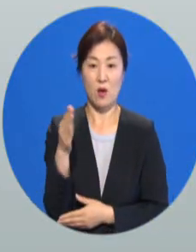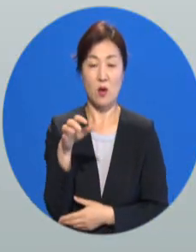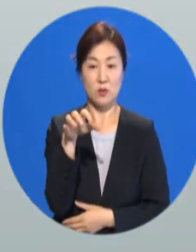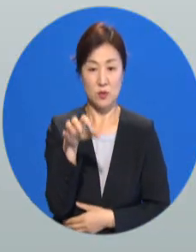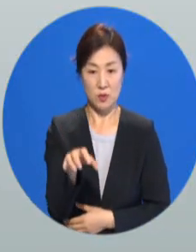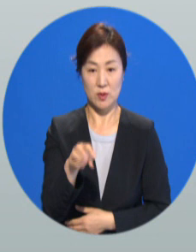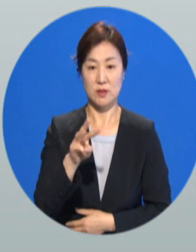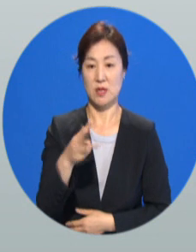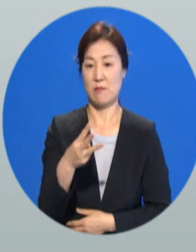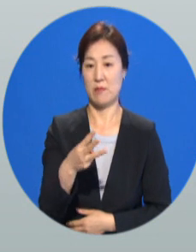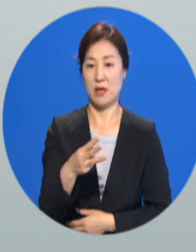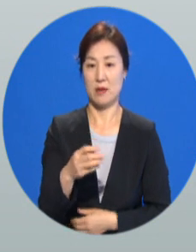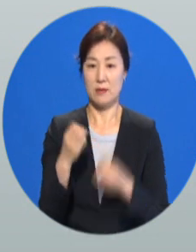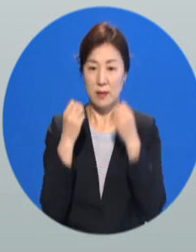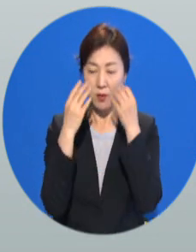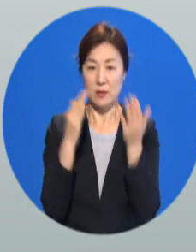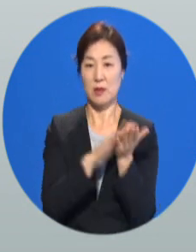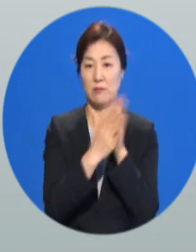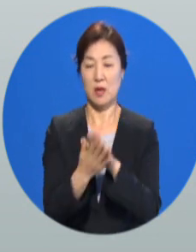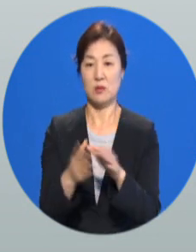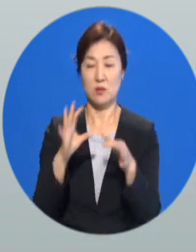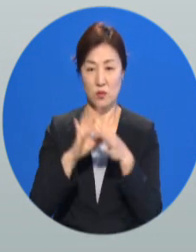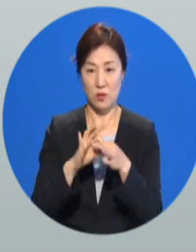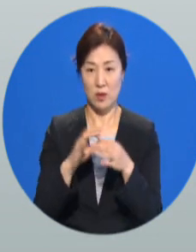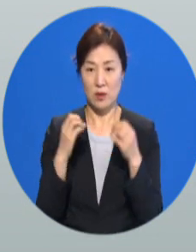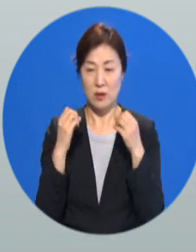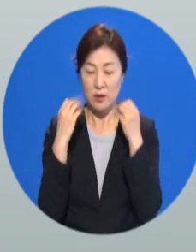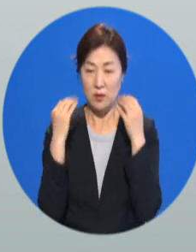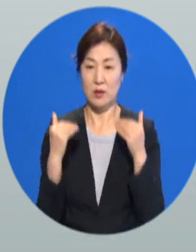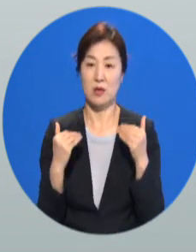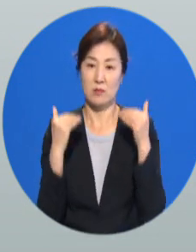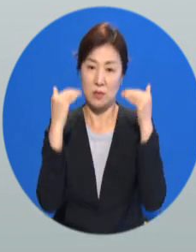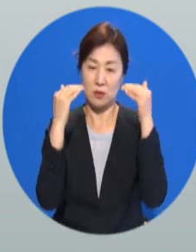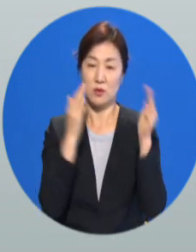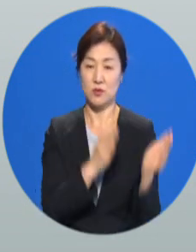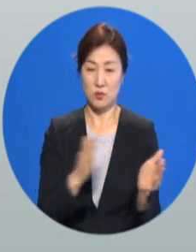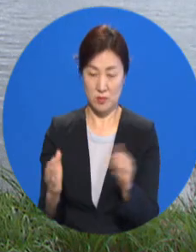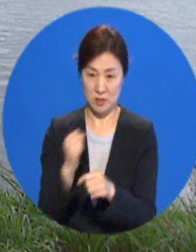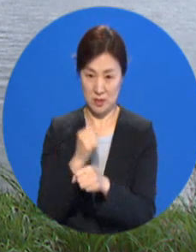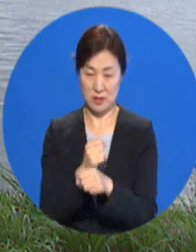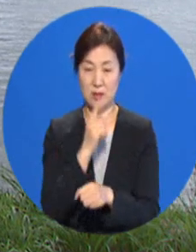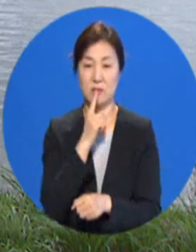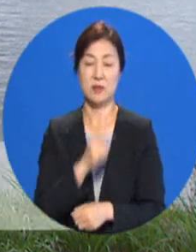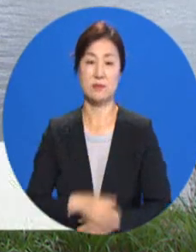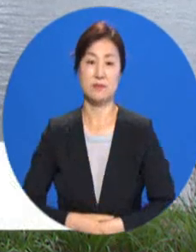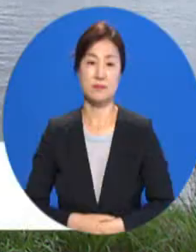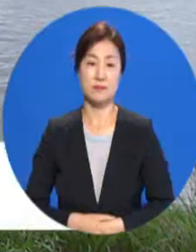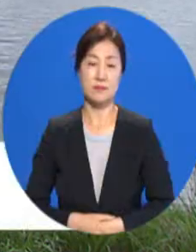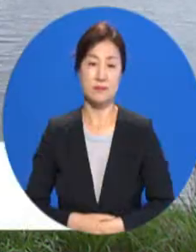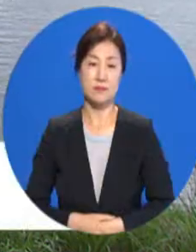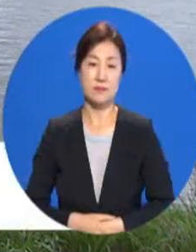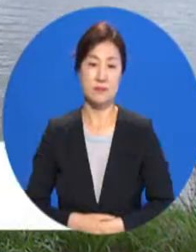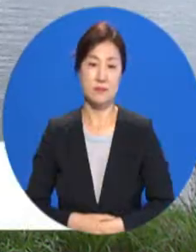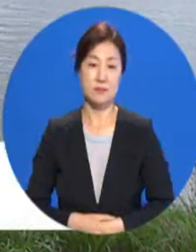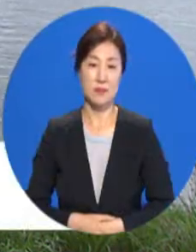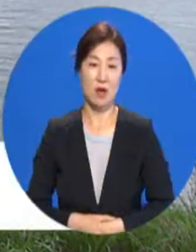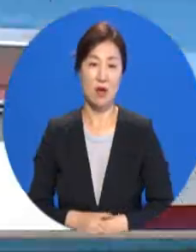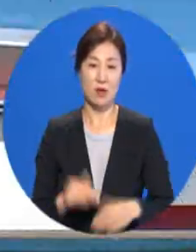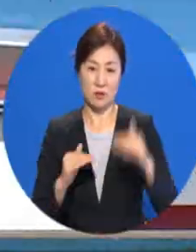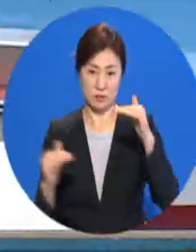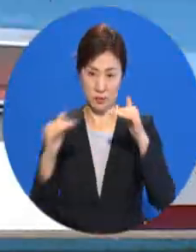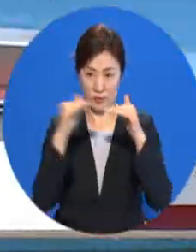통해 혁신 성장의 발판을 마련하겠다는 데 방점을 찍고 있습니다. 이런 가운데 정책적 균형을 맞추기